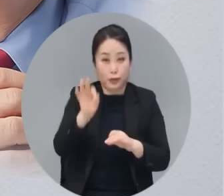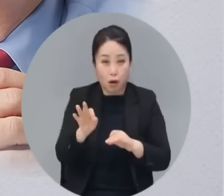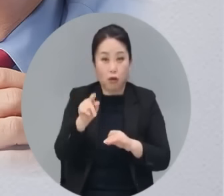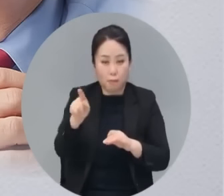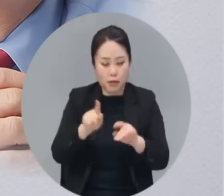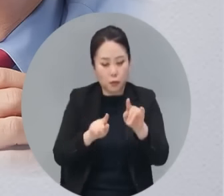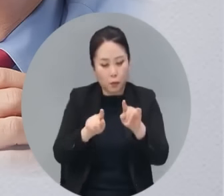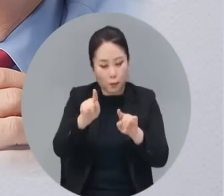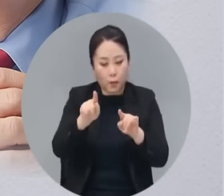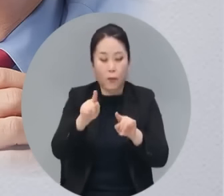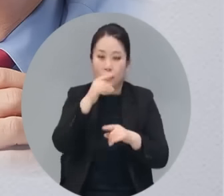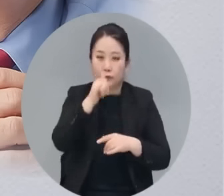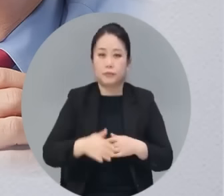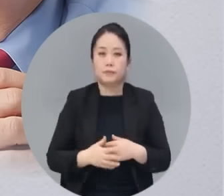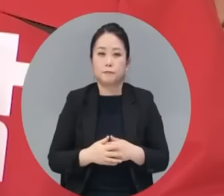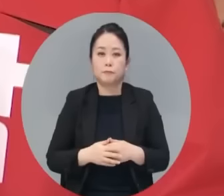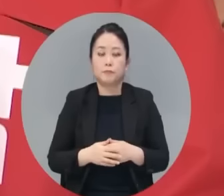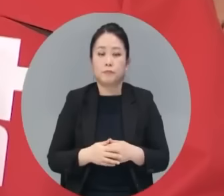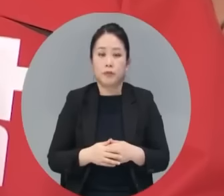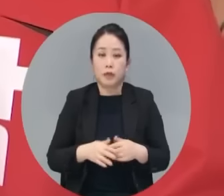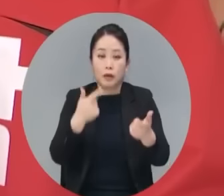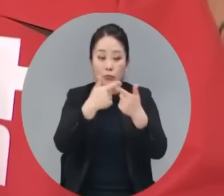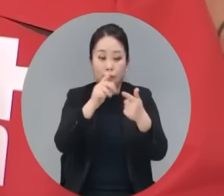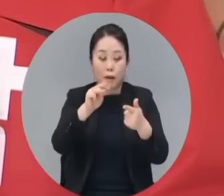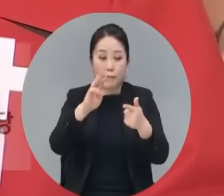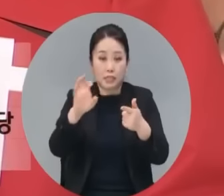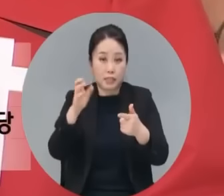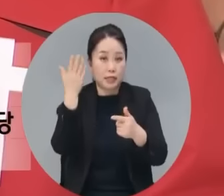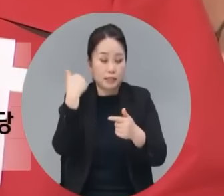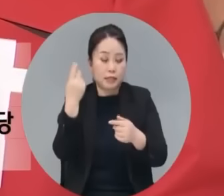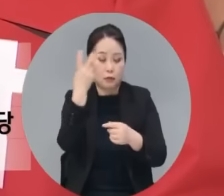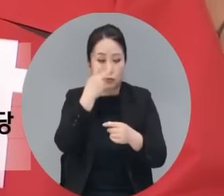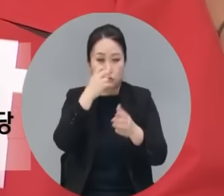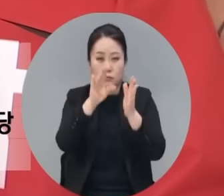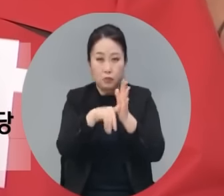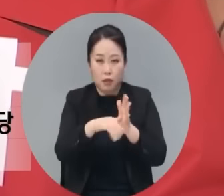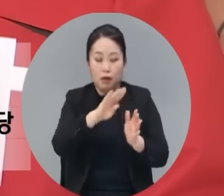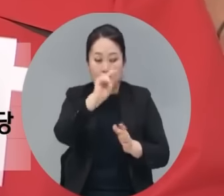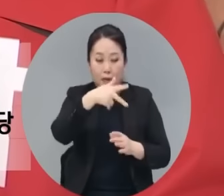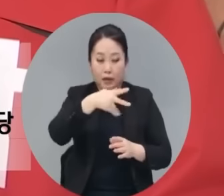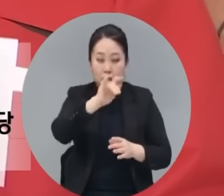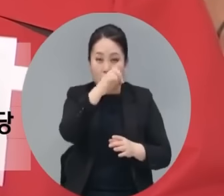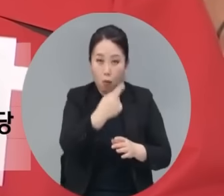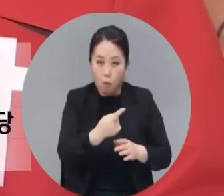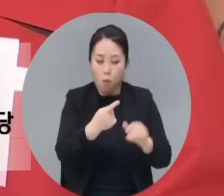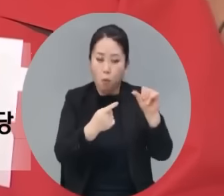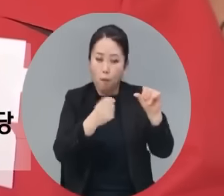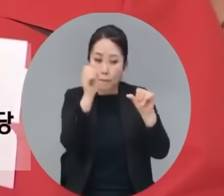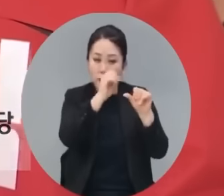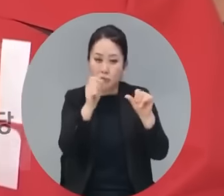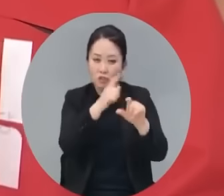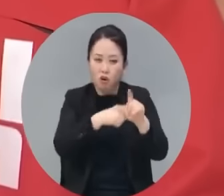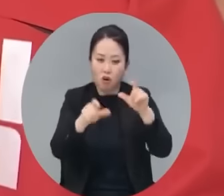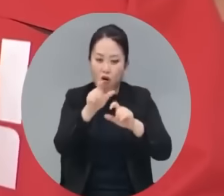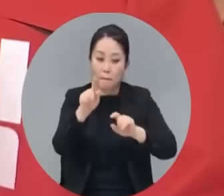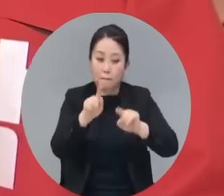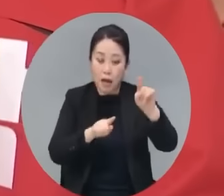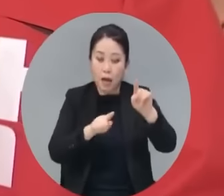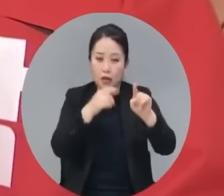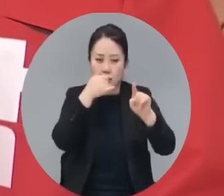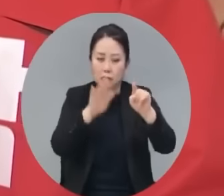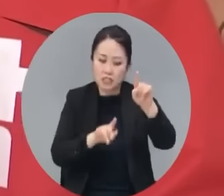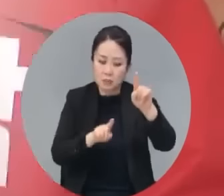범인의 우세를 보였습니다 부산 MBC 지난 여론 조사에서 박재호 후보가 5% 포인트 앞섰지만